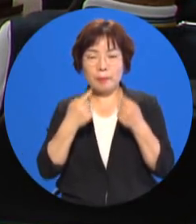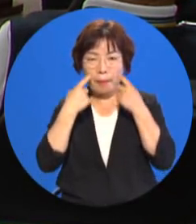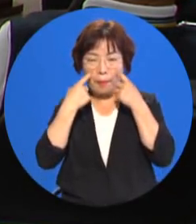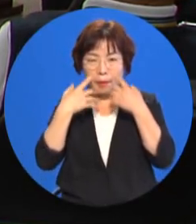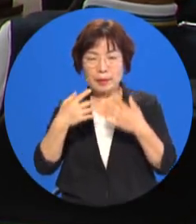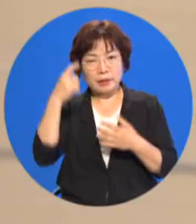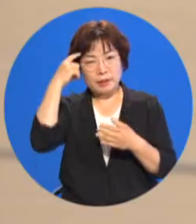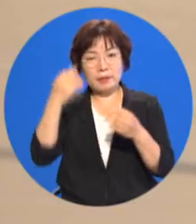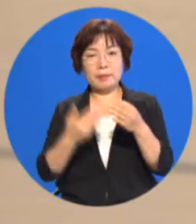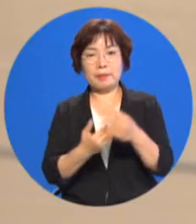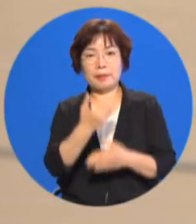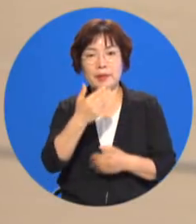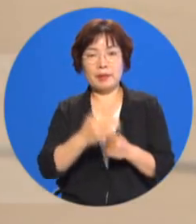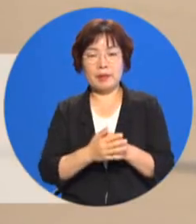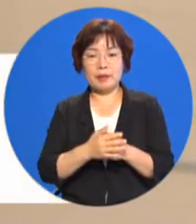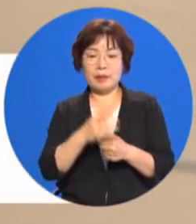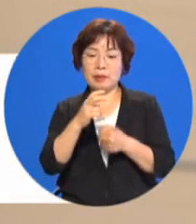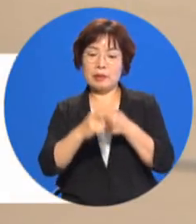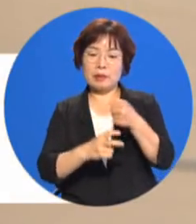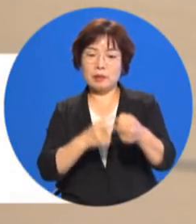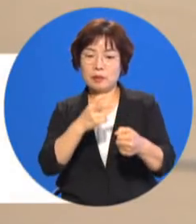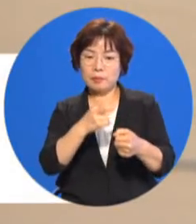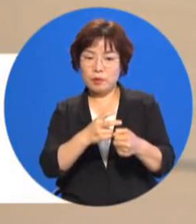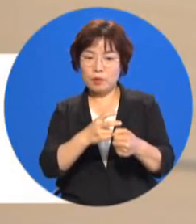떠오릅니다. 20년을